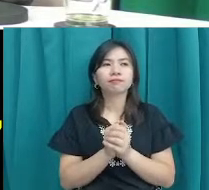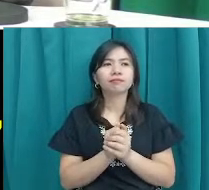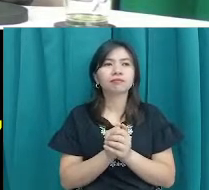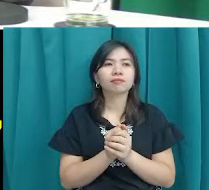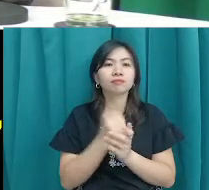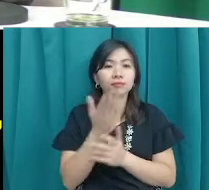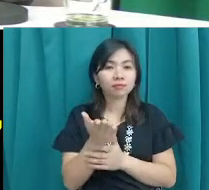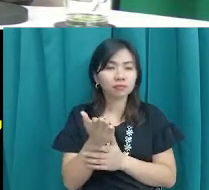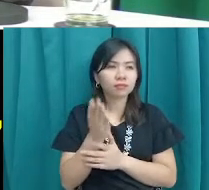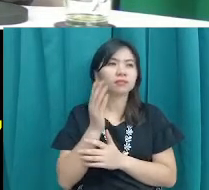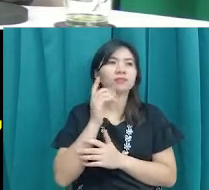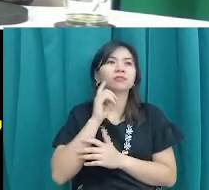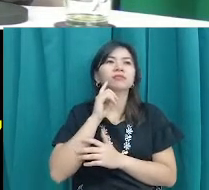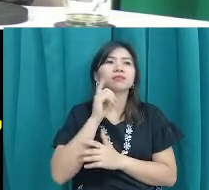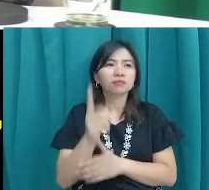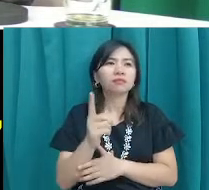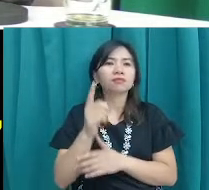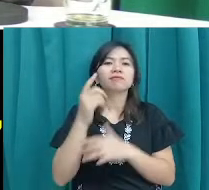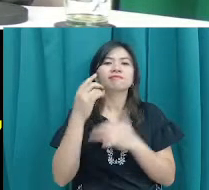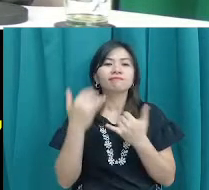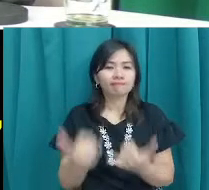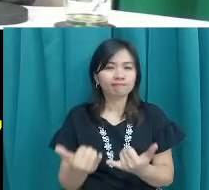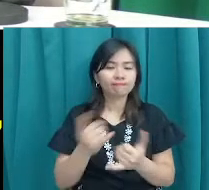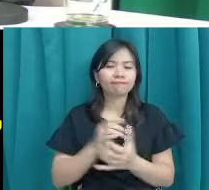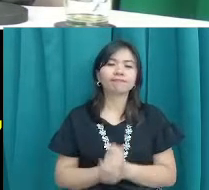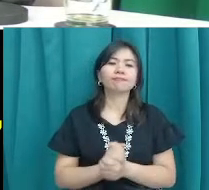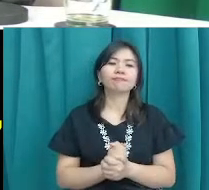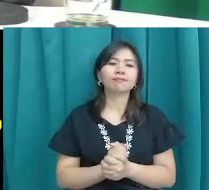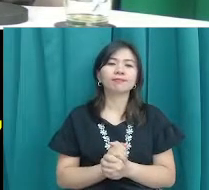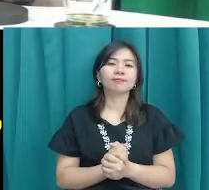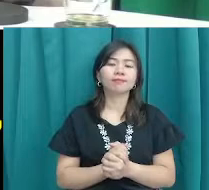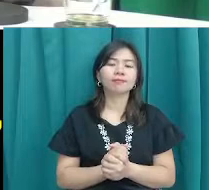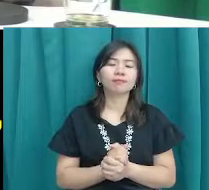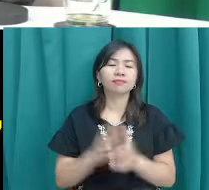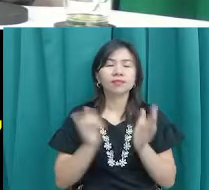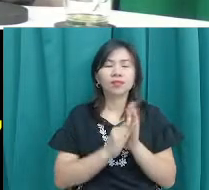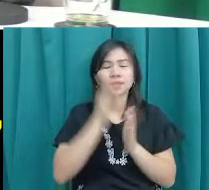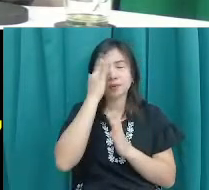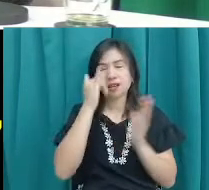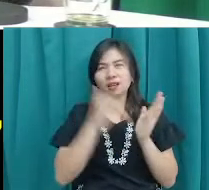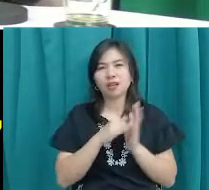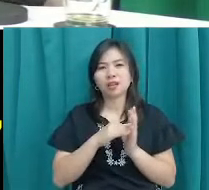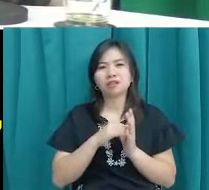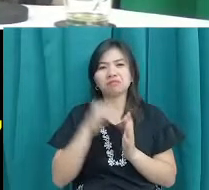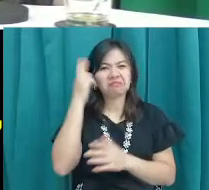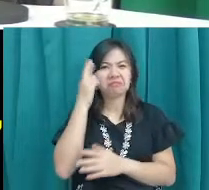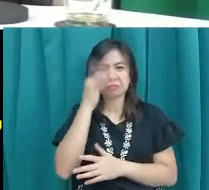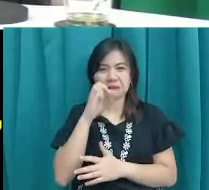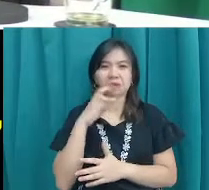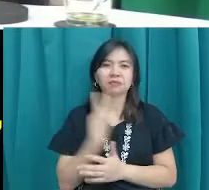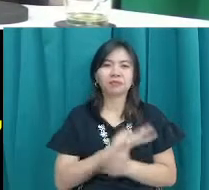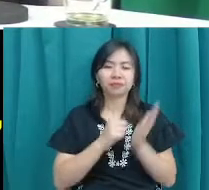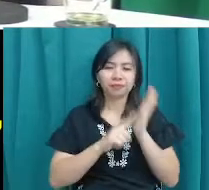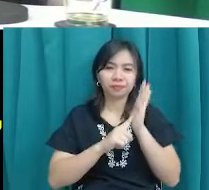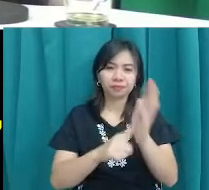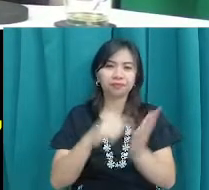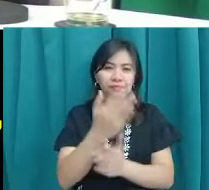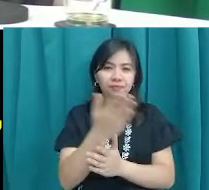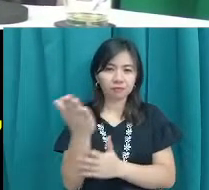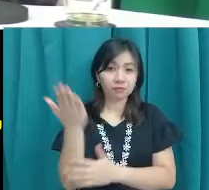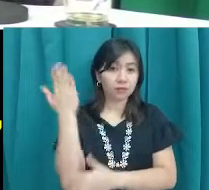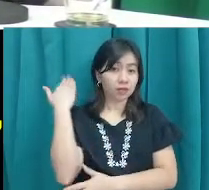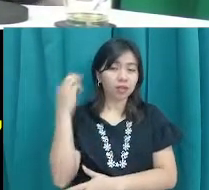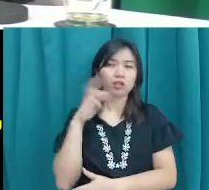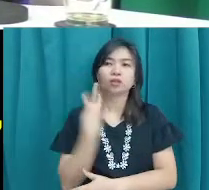thou hast said. You see? Now, kaya ako pinapakita sa inyo, because ito yan. Yan ang isa sa mga, kanina pinakita ko yan sa